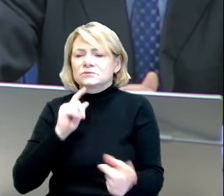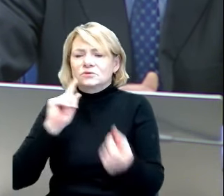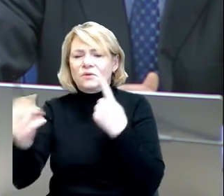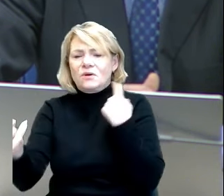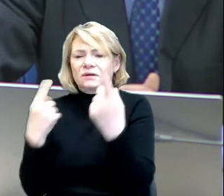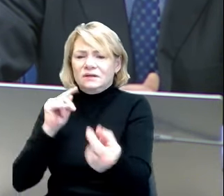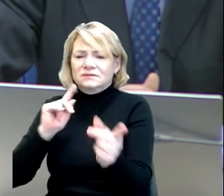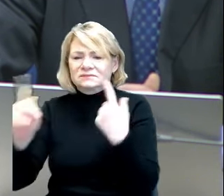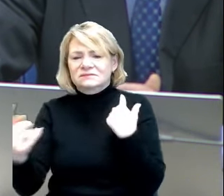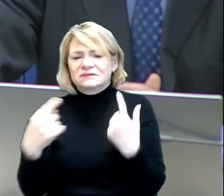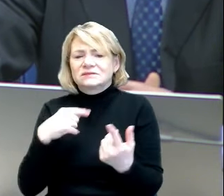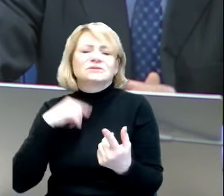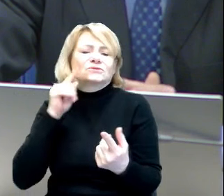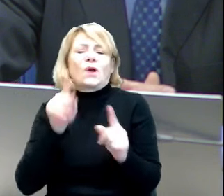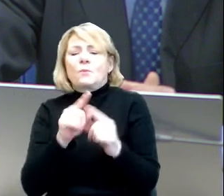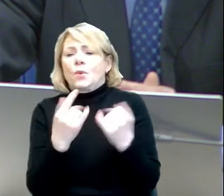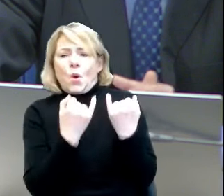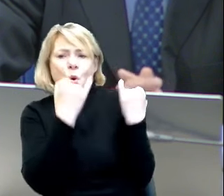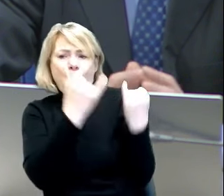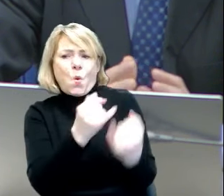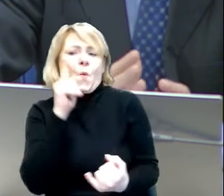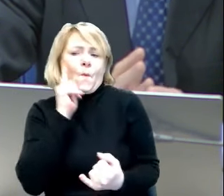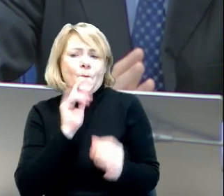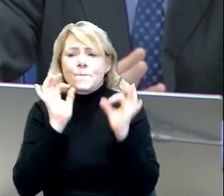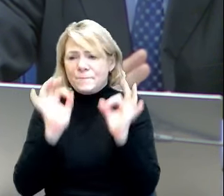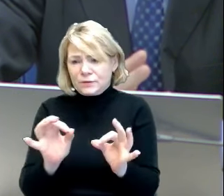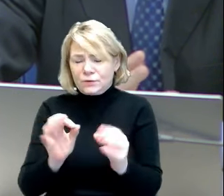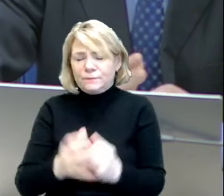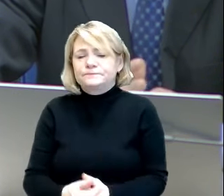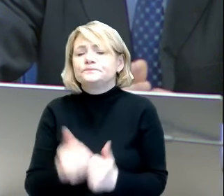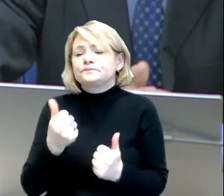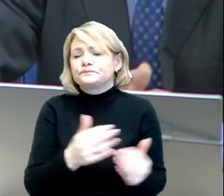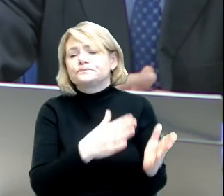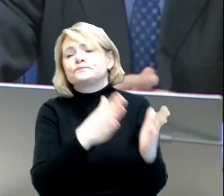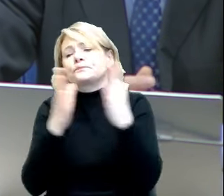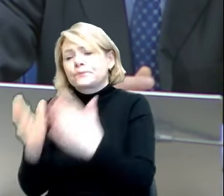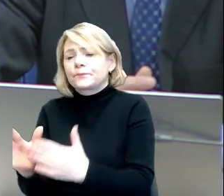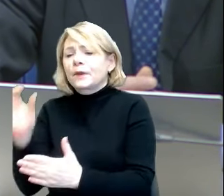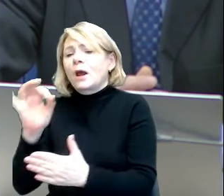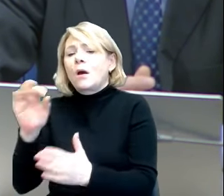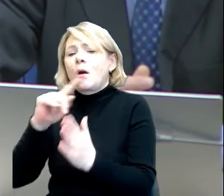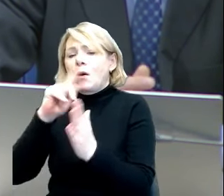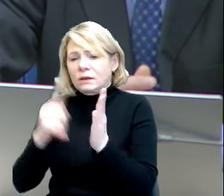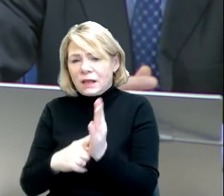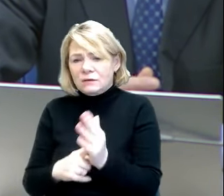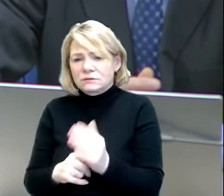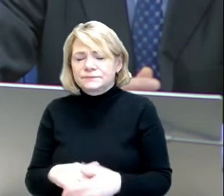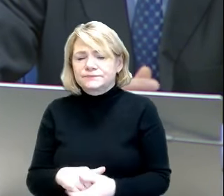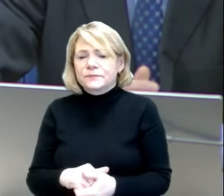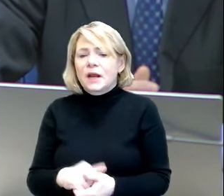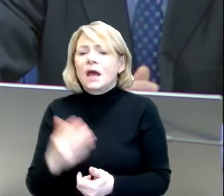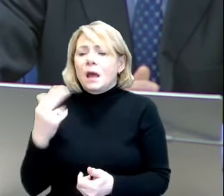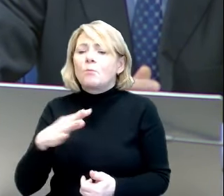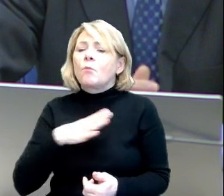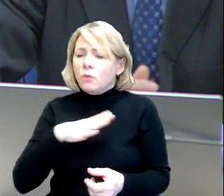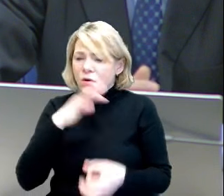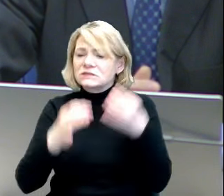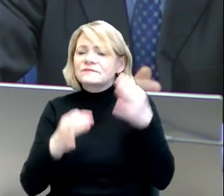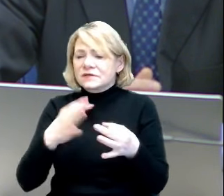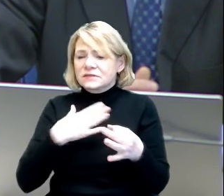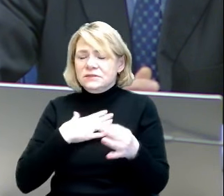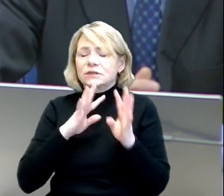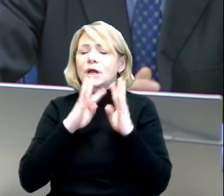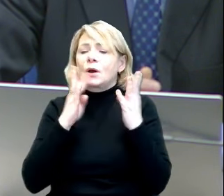daryti sąlygas jiems geriau vaikščiot apie klausimą leunas ką iškėlė gaila jisai nebuvo mūsų komiteto posėdyje mes svarstėme šitą klausimą